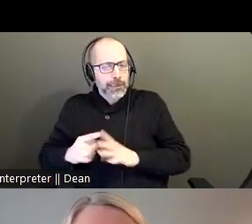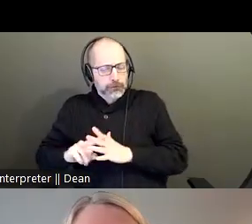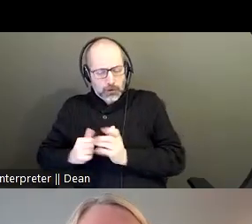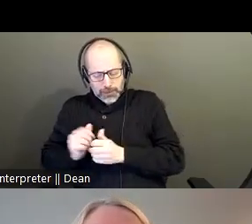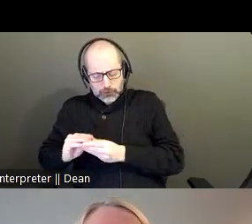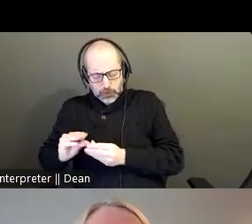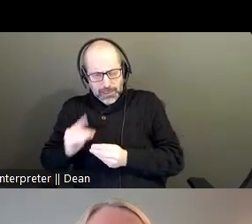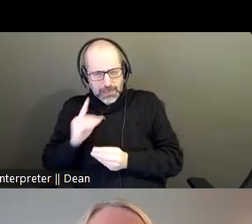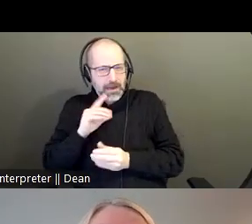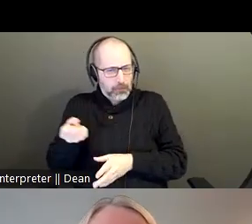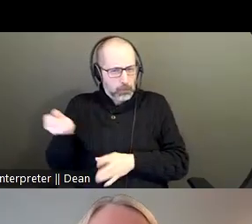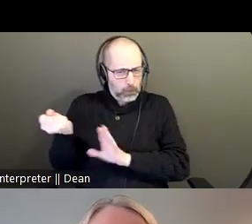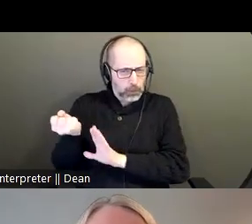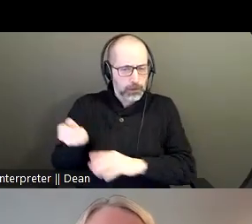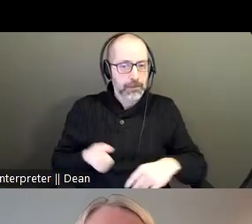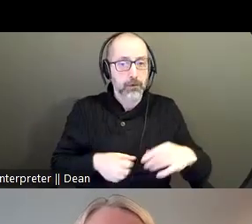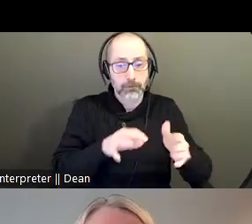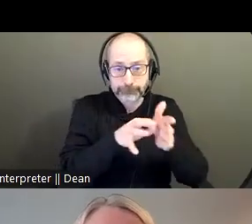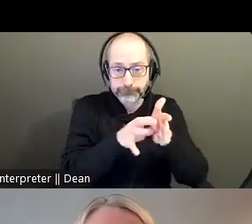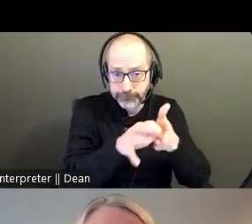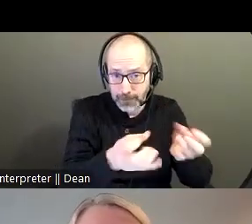mais une personne sur cinq,